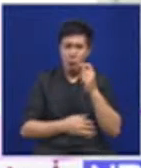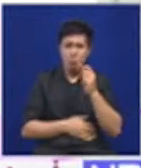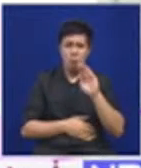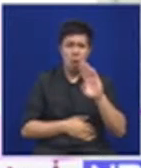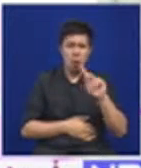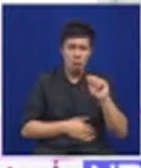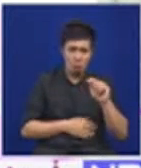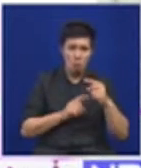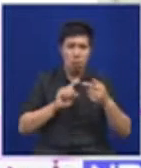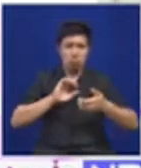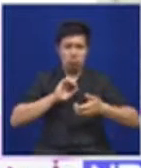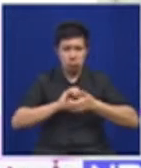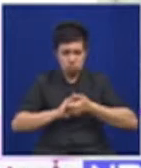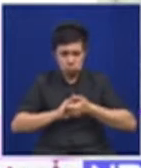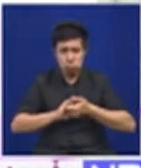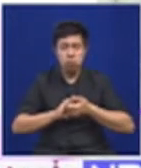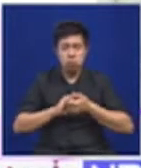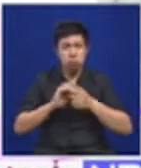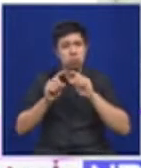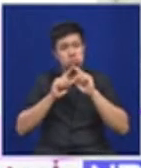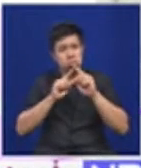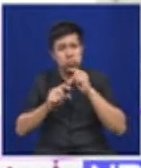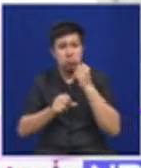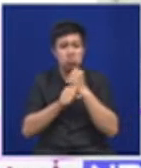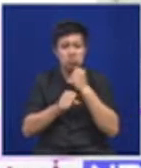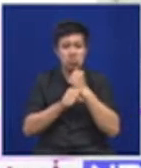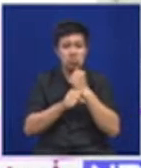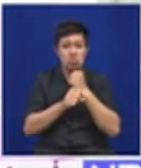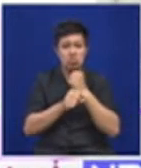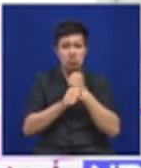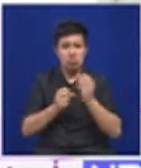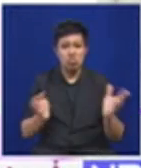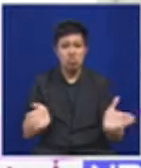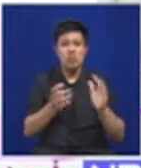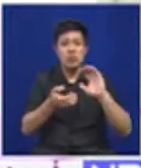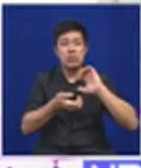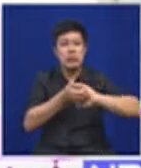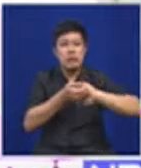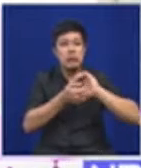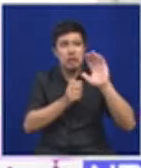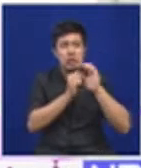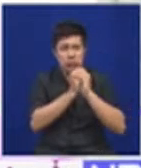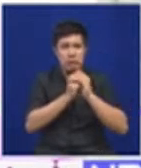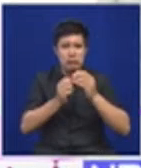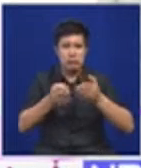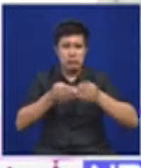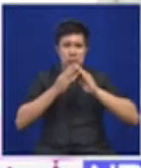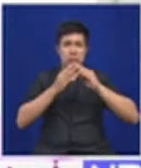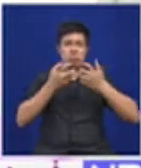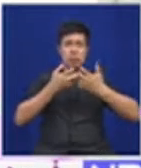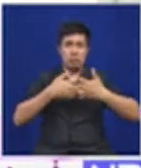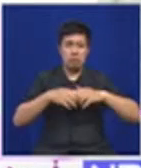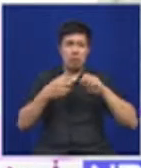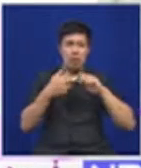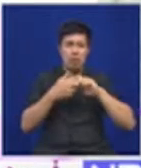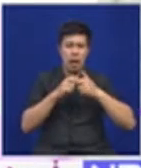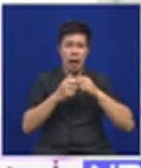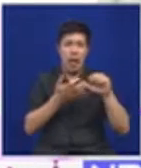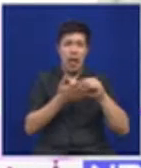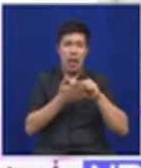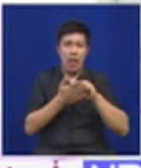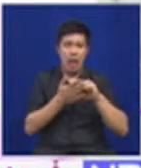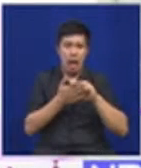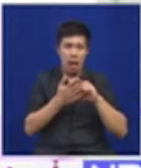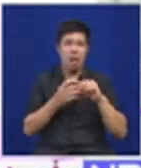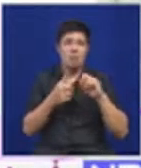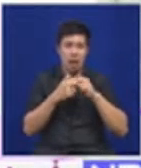าครัฐเนี่ยร่วมมือกันเพื่อร่วมมือกันสร้างนะครับเรียกความร่วมมือกับทางจีนเนี่ยจะสร้างโรงงานเพื่อจะแก้ไขปัญหาเรื่องยางก้อนด้วยในบริ